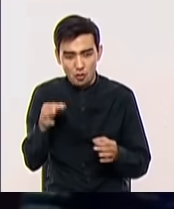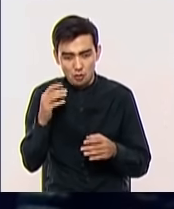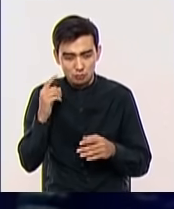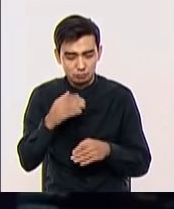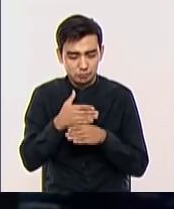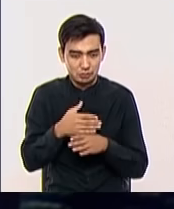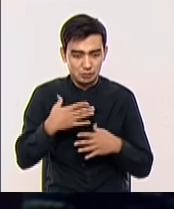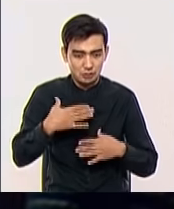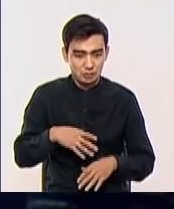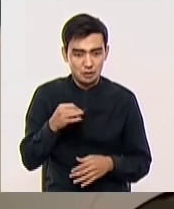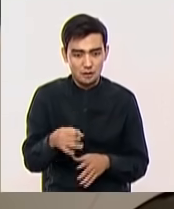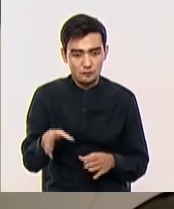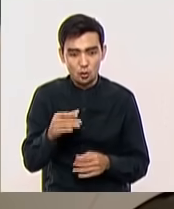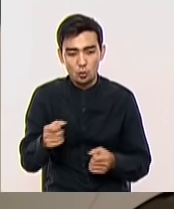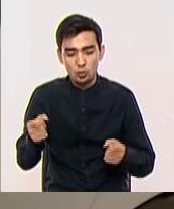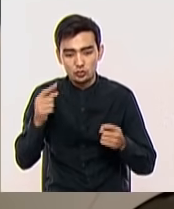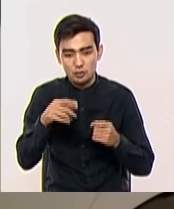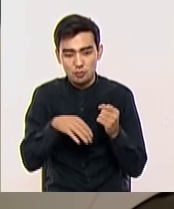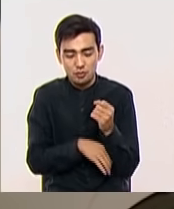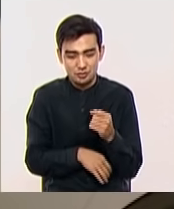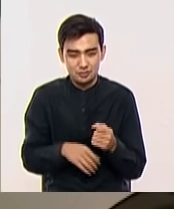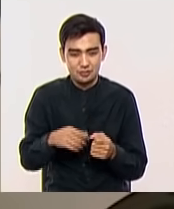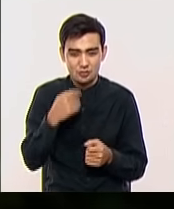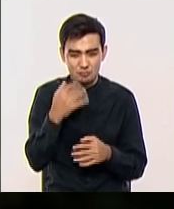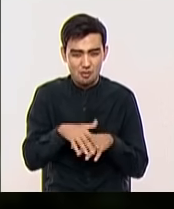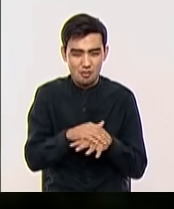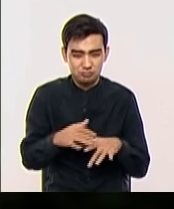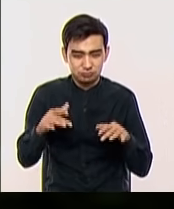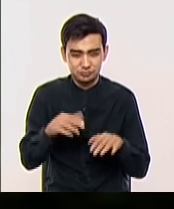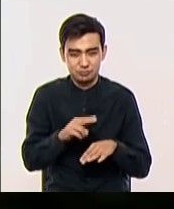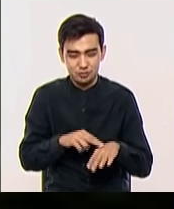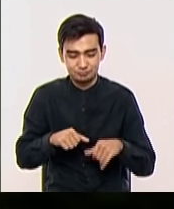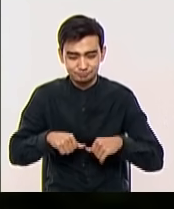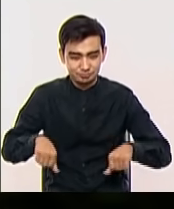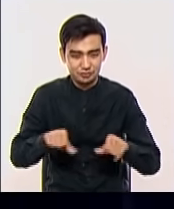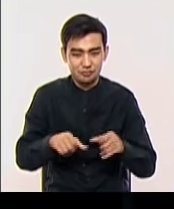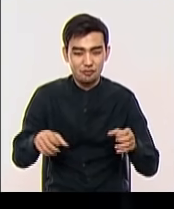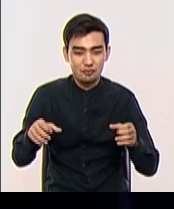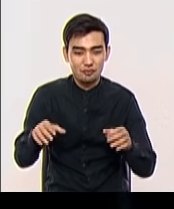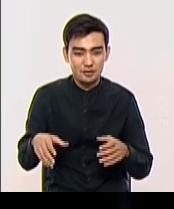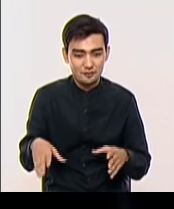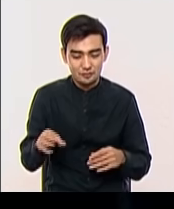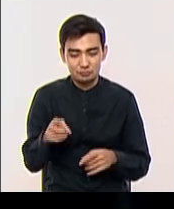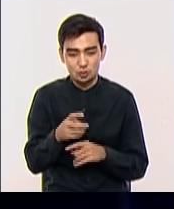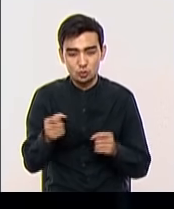не было. Все узнали уже постфактум, после того, как здесь уже оцепилась полиция и так